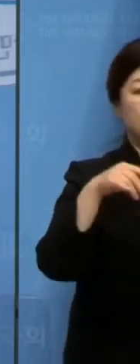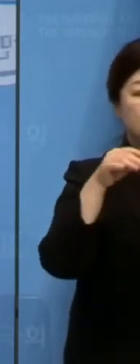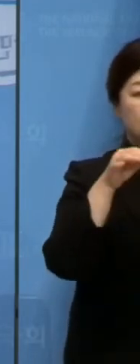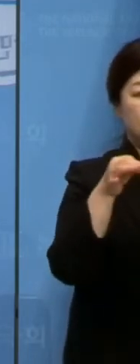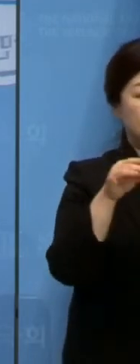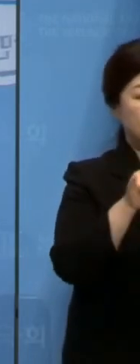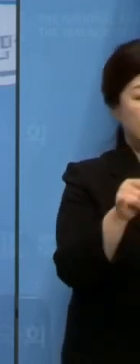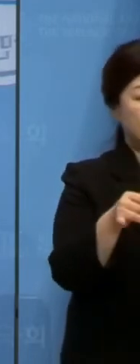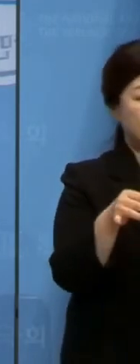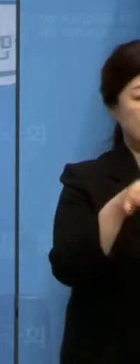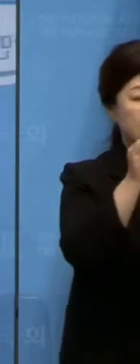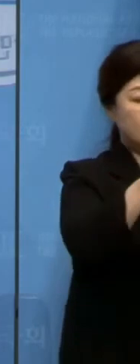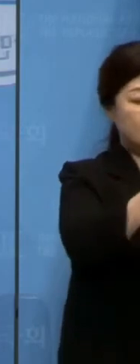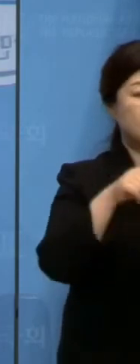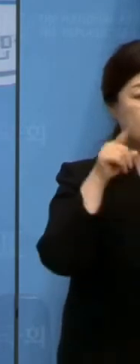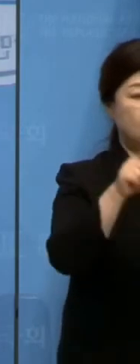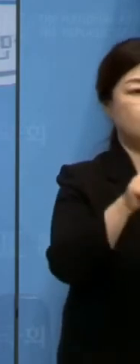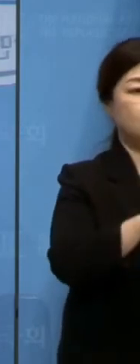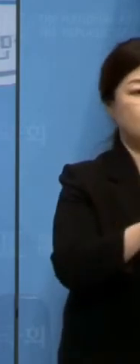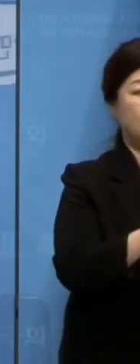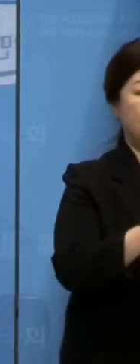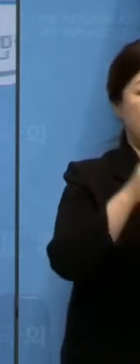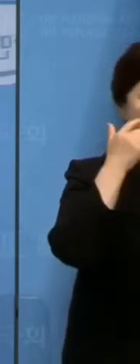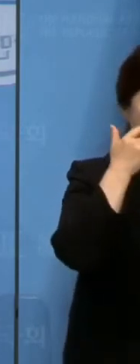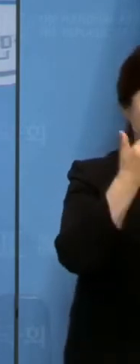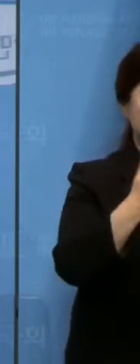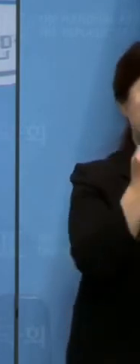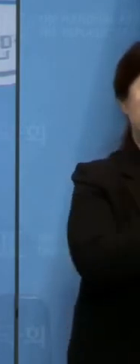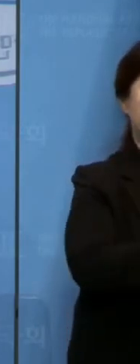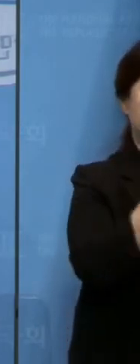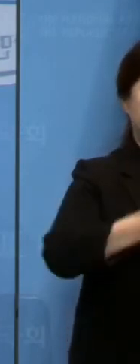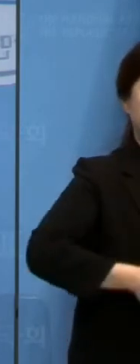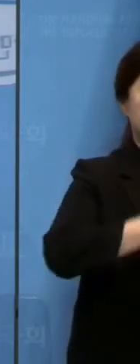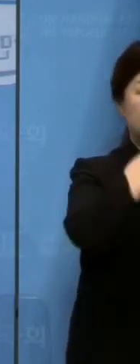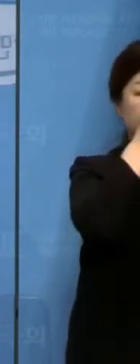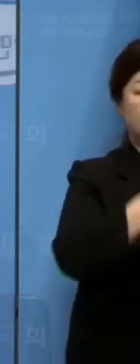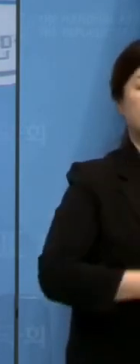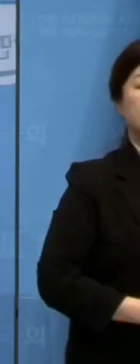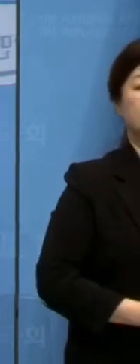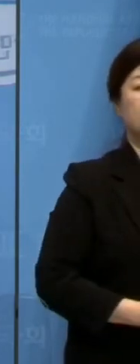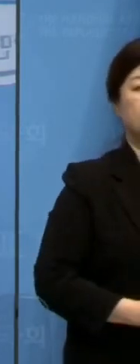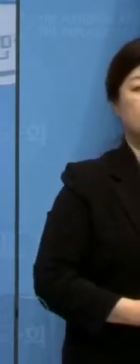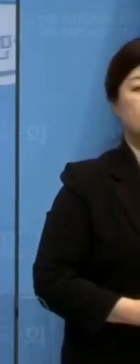국민에게 제대로 해명을 해야 할 것입니다.